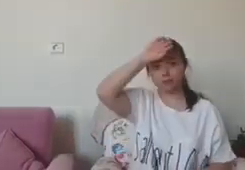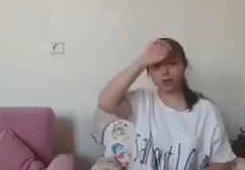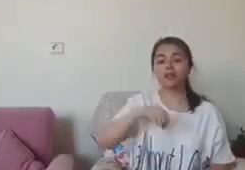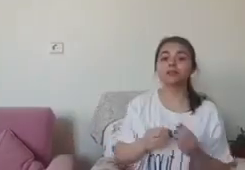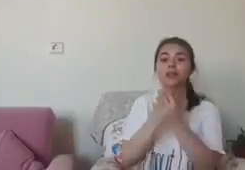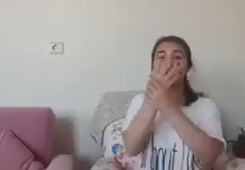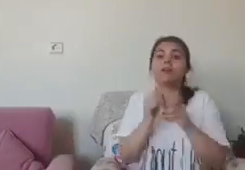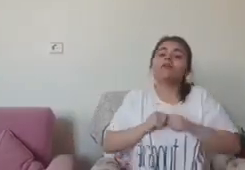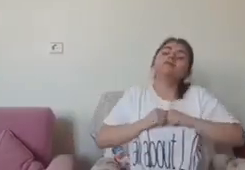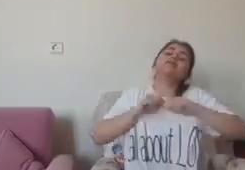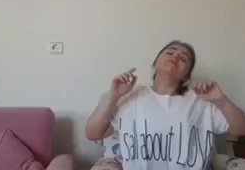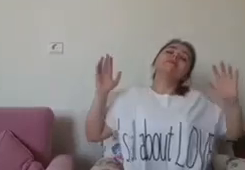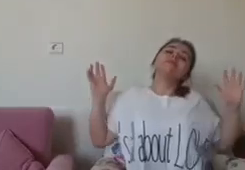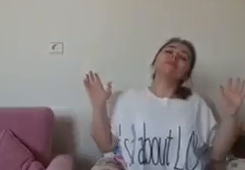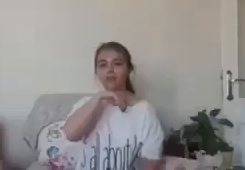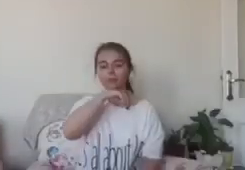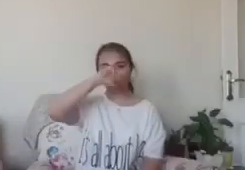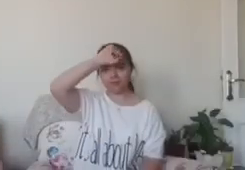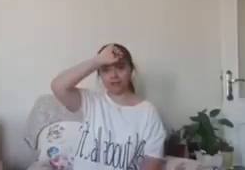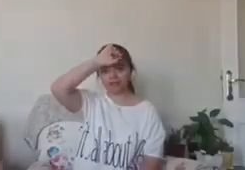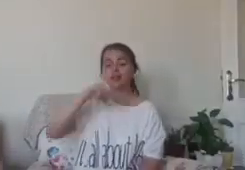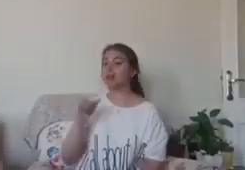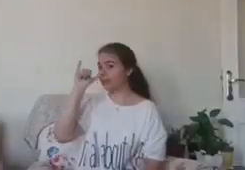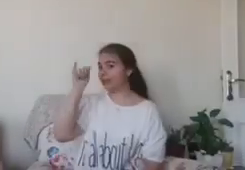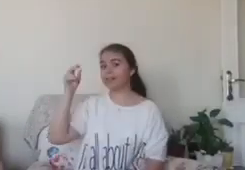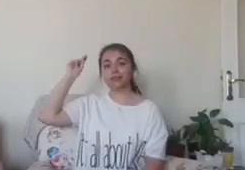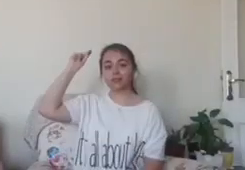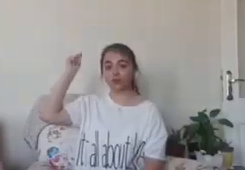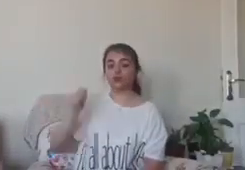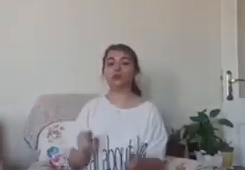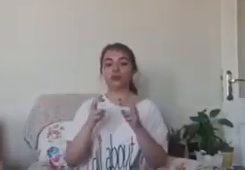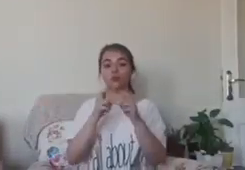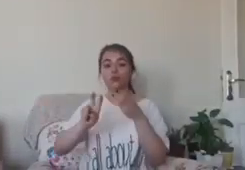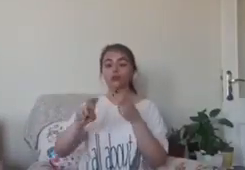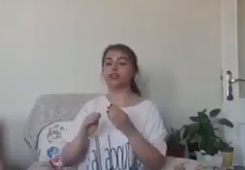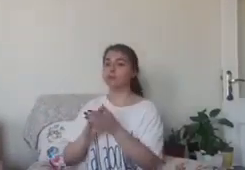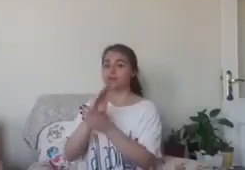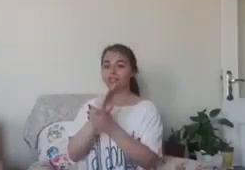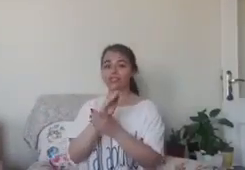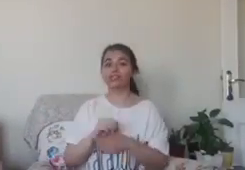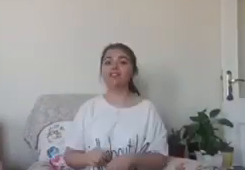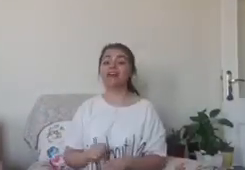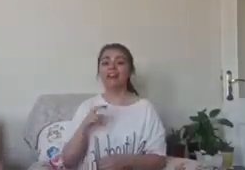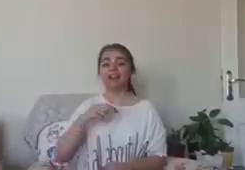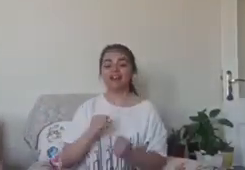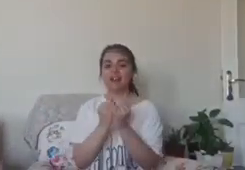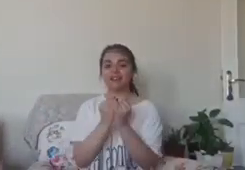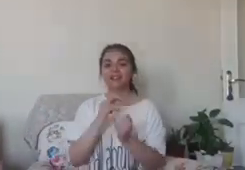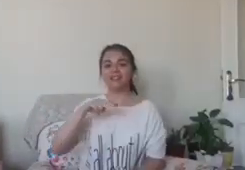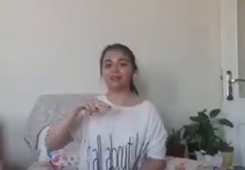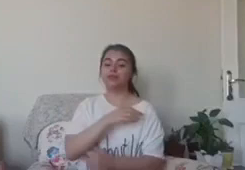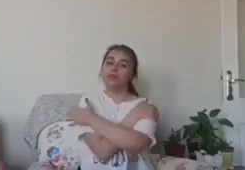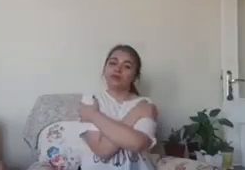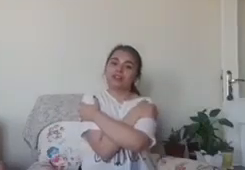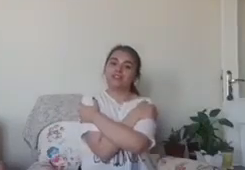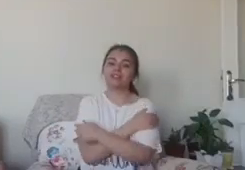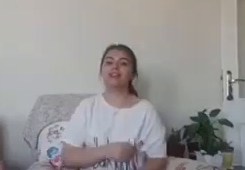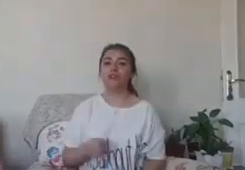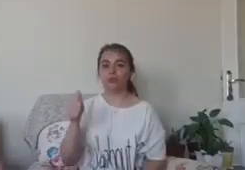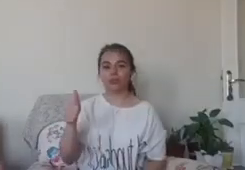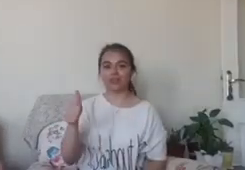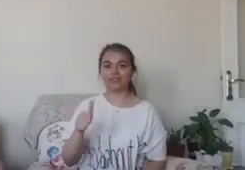uyandık. Bayramlar, dargınlıkların unutulduğu, küslerin barıştığı ve kardeşçe kucaklaştıkları